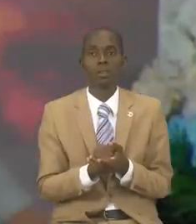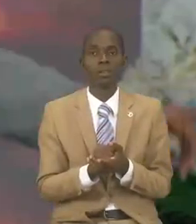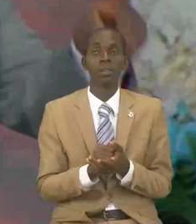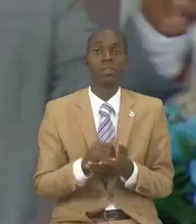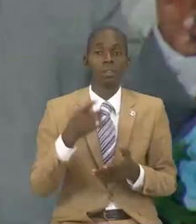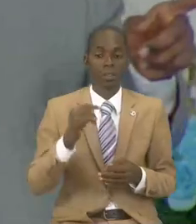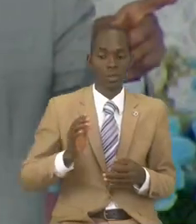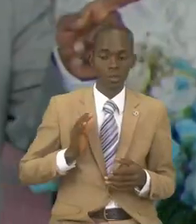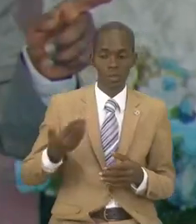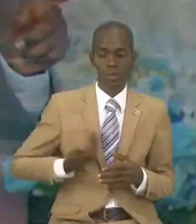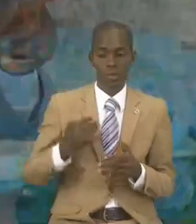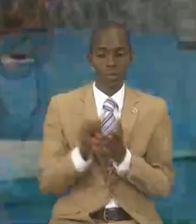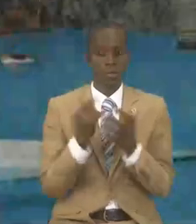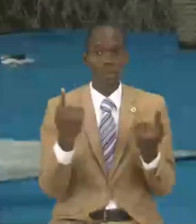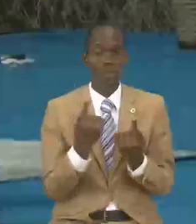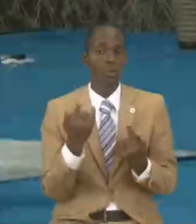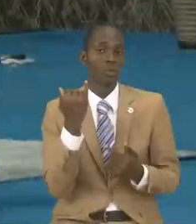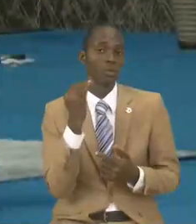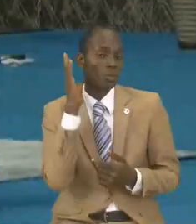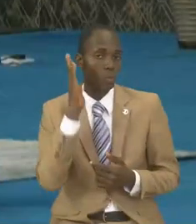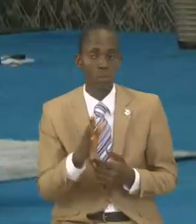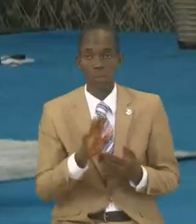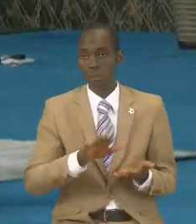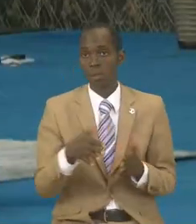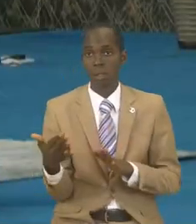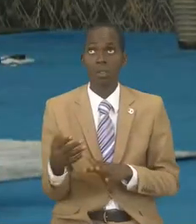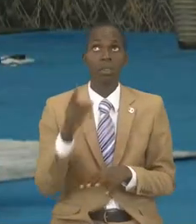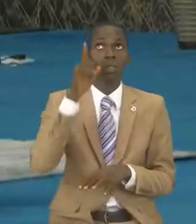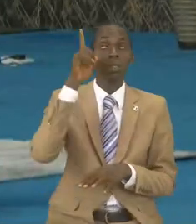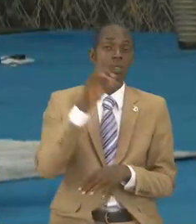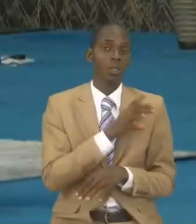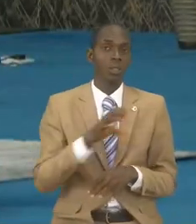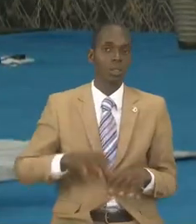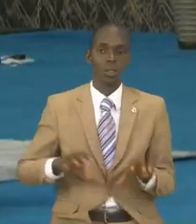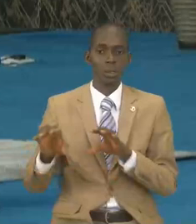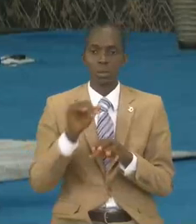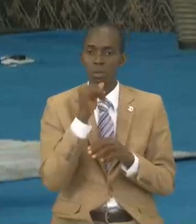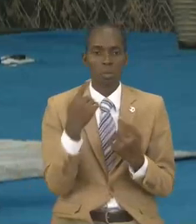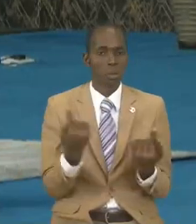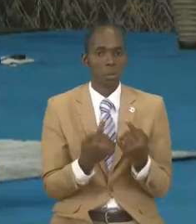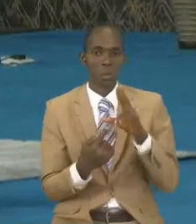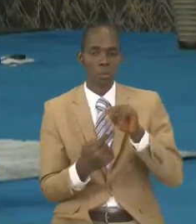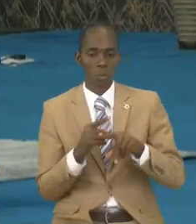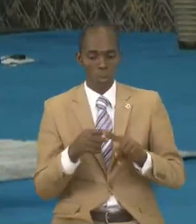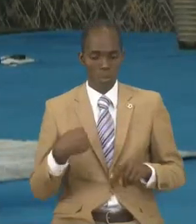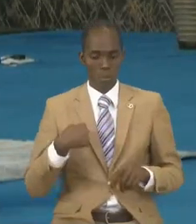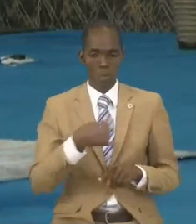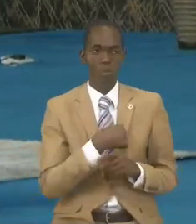que l'âme qui pèche, c'est celle qui mourra. Il n'a pas péché. Nous avons